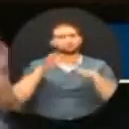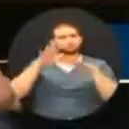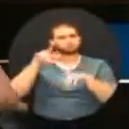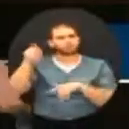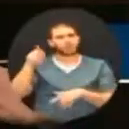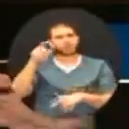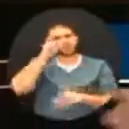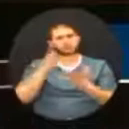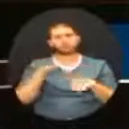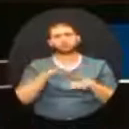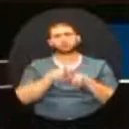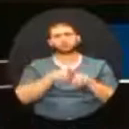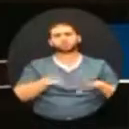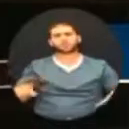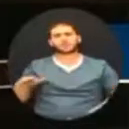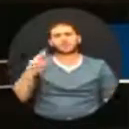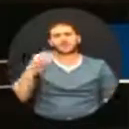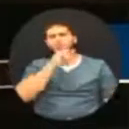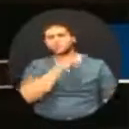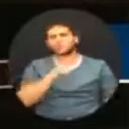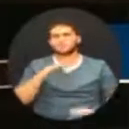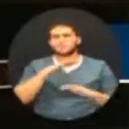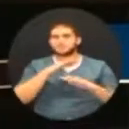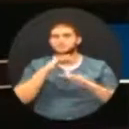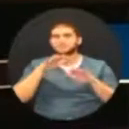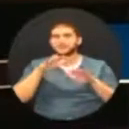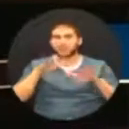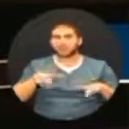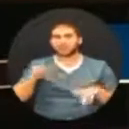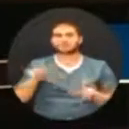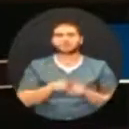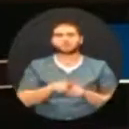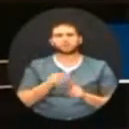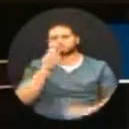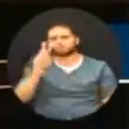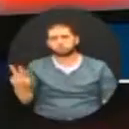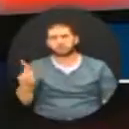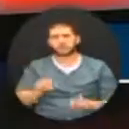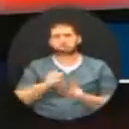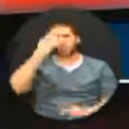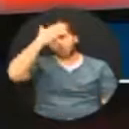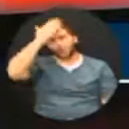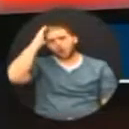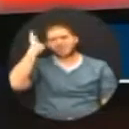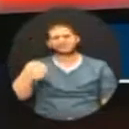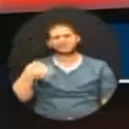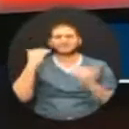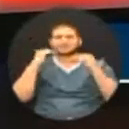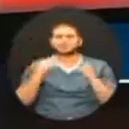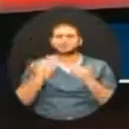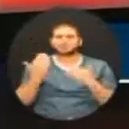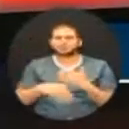להם שטיח אדום ברמאללה, ובסופו של דבר מוכרים להם את הלוקשים האלה שאולמרט קיבל וציפי לבני קיבלה, ושום דבר לא יצא